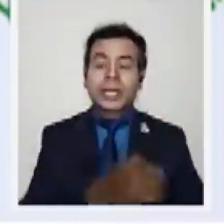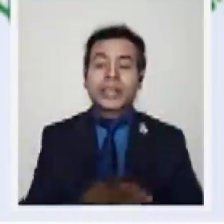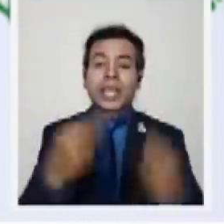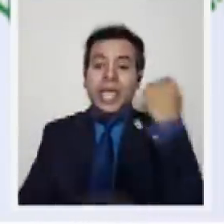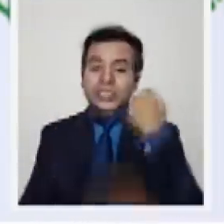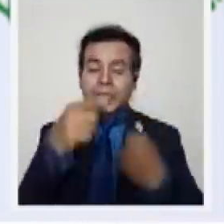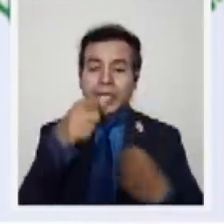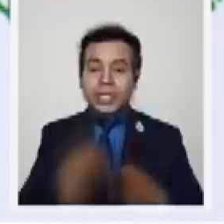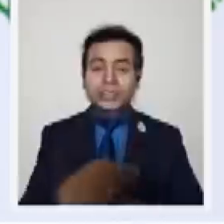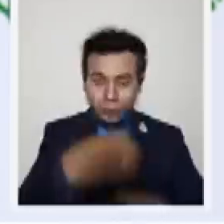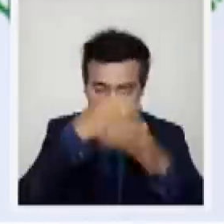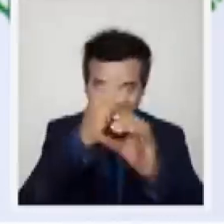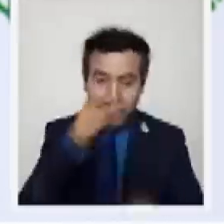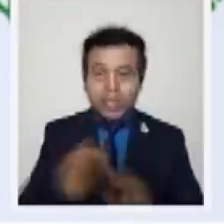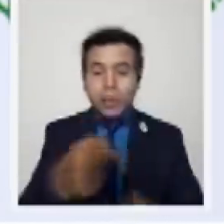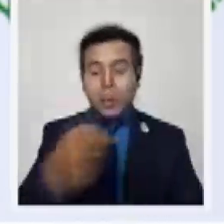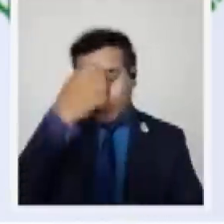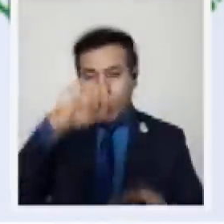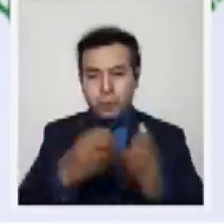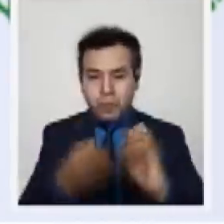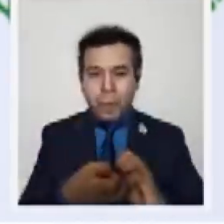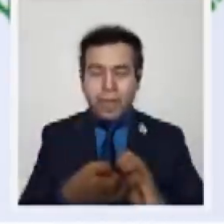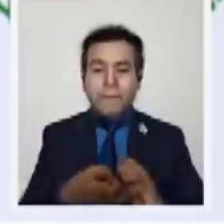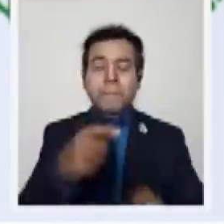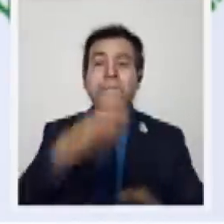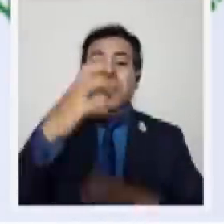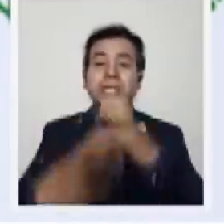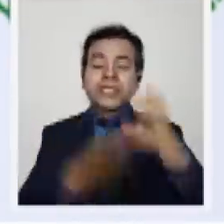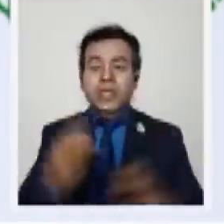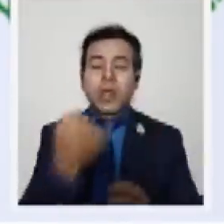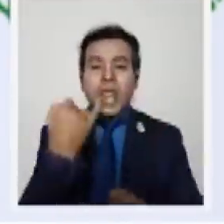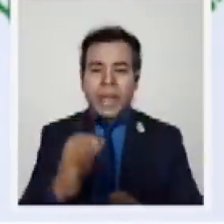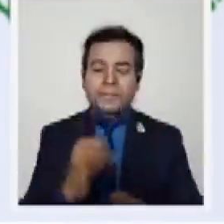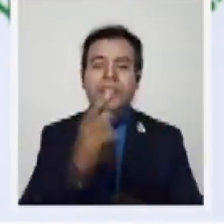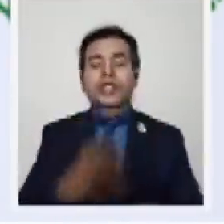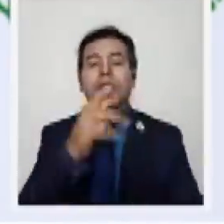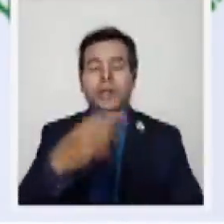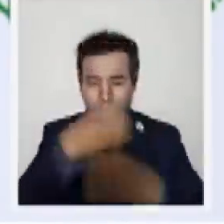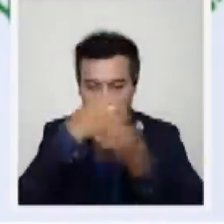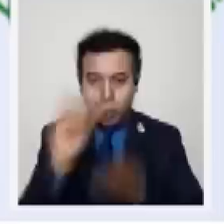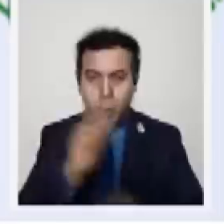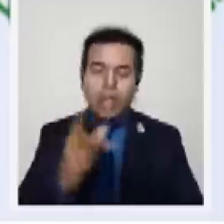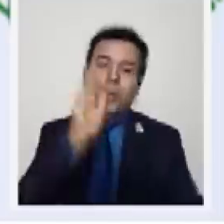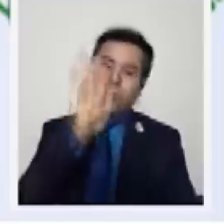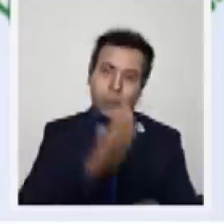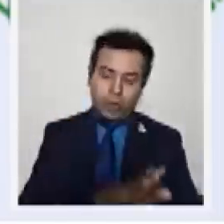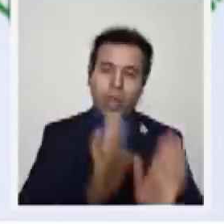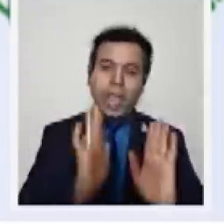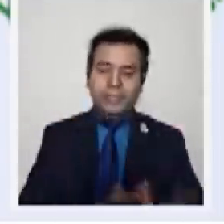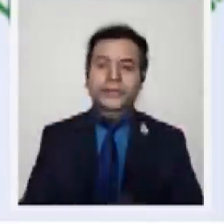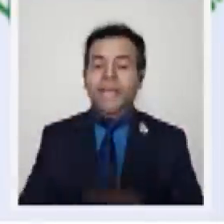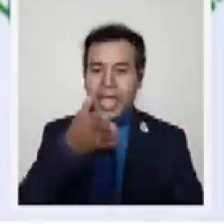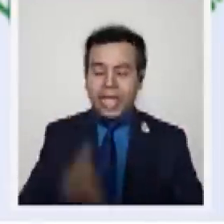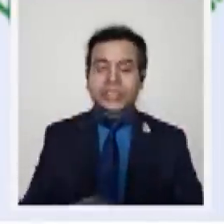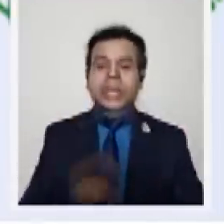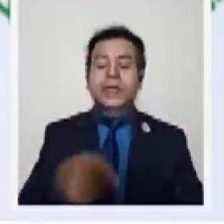কলেজ জামালপুর এই পরীক্ষাগারের মেশিনটি একটু টেকনিক্যাল কারণে মেশিনটি কাজ করছে না, এই মেশিন আবার কার্যকর হলে আমরা